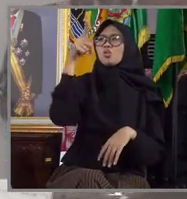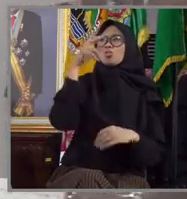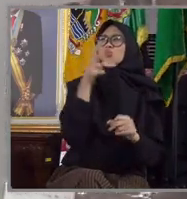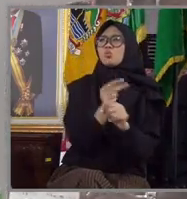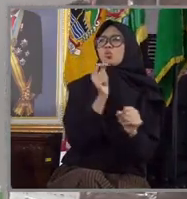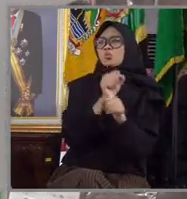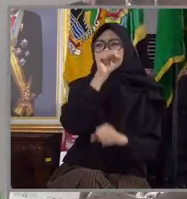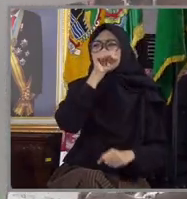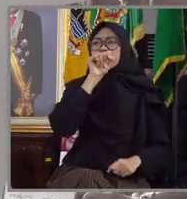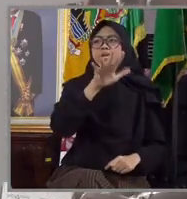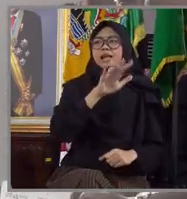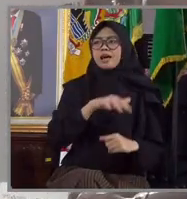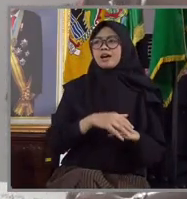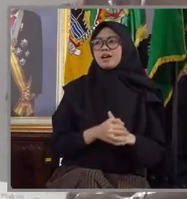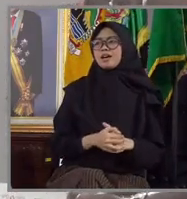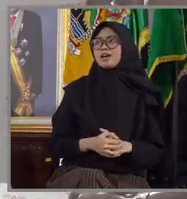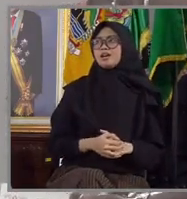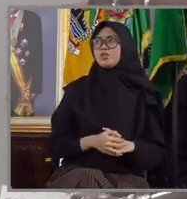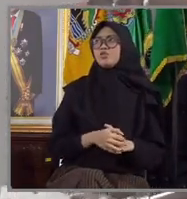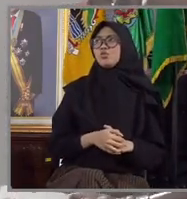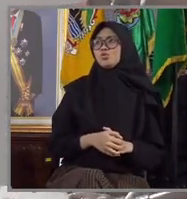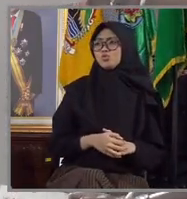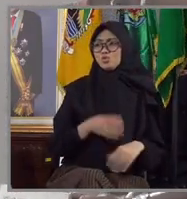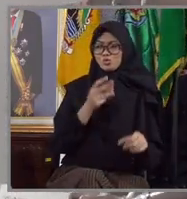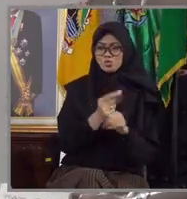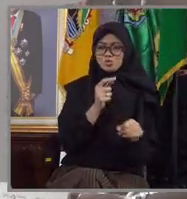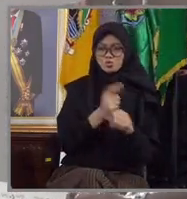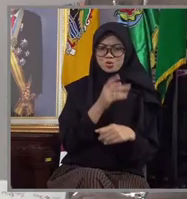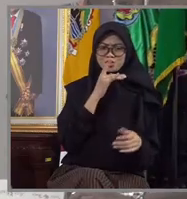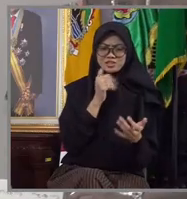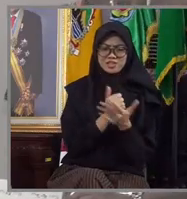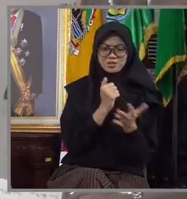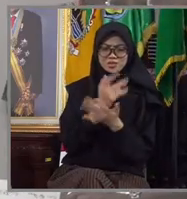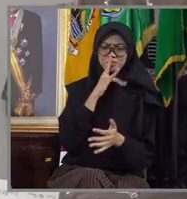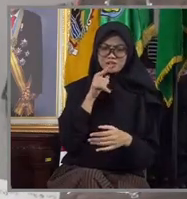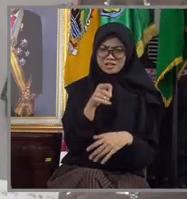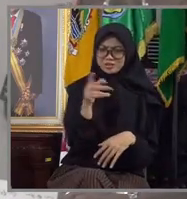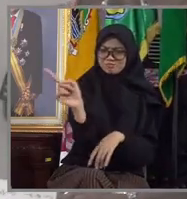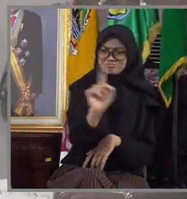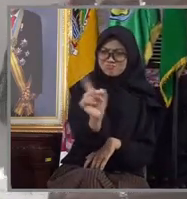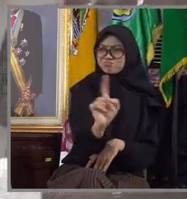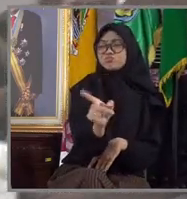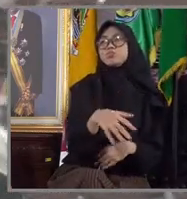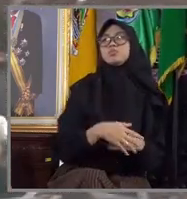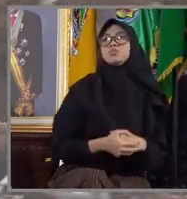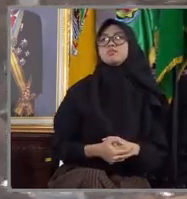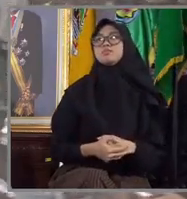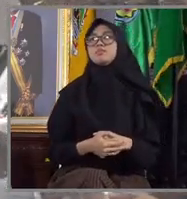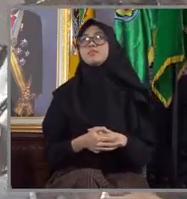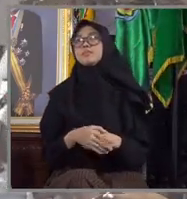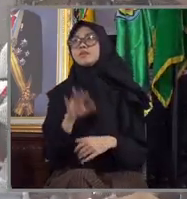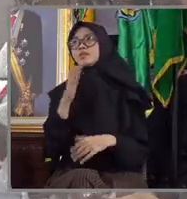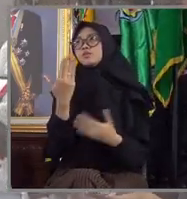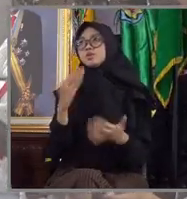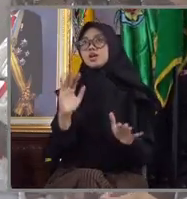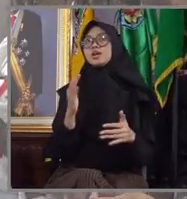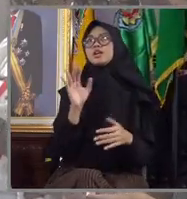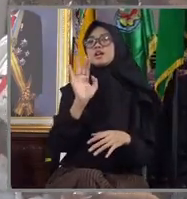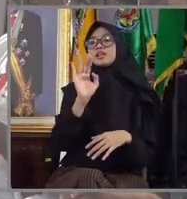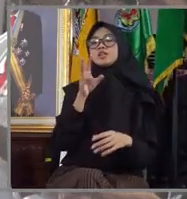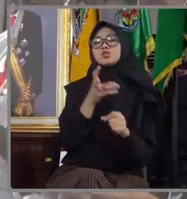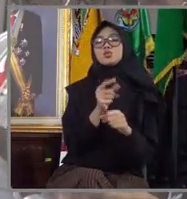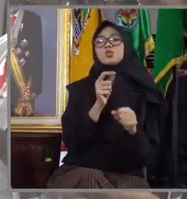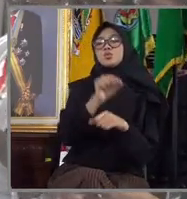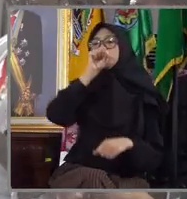dari gurunya ngomong opo kuwi yo masukkan Terima kasih ya